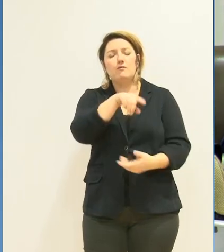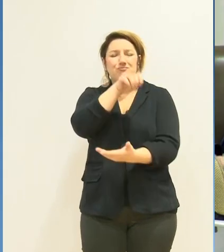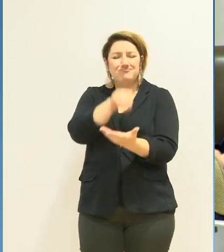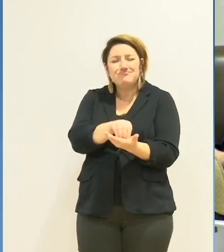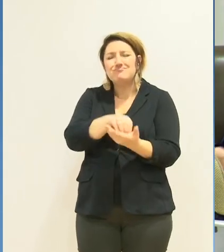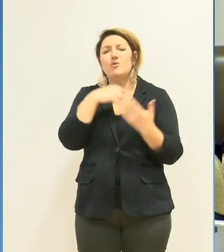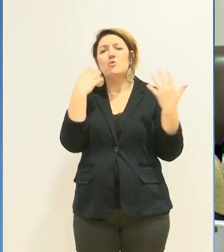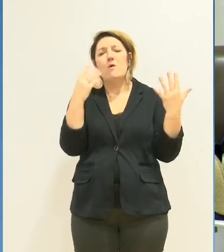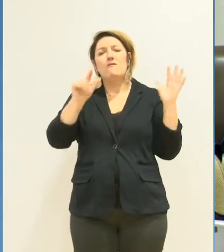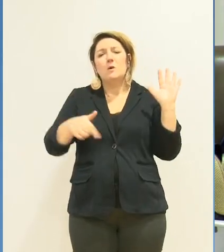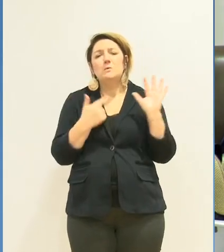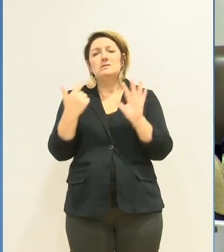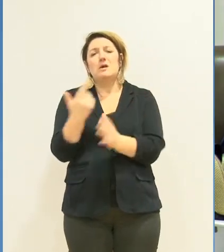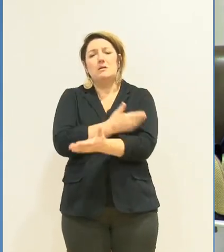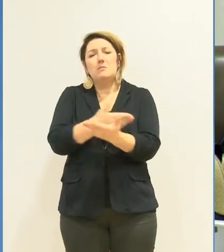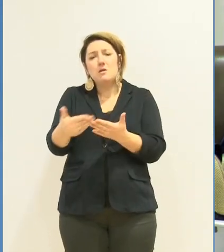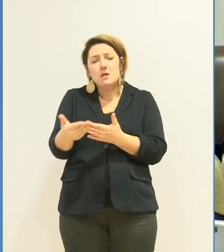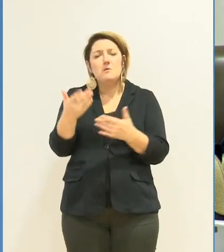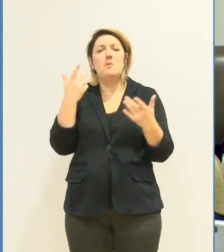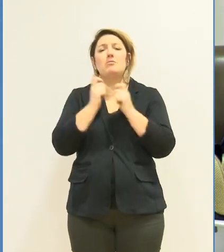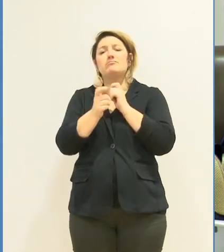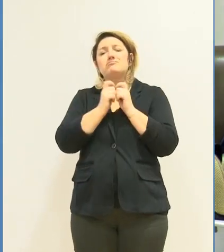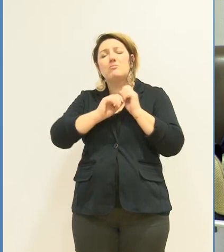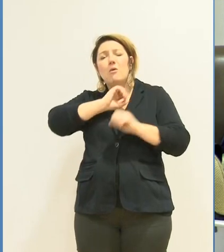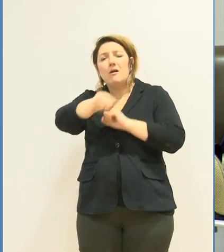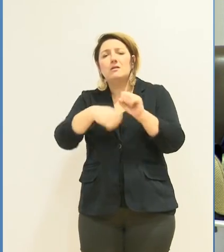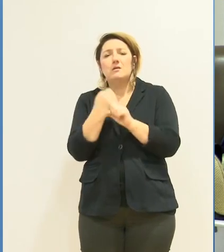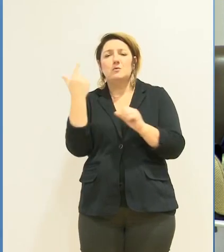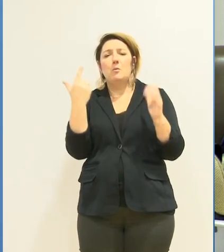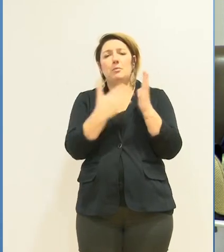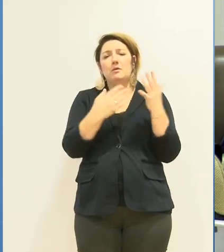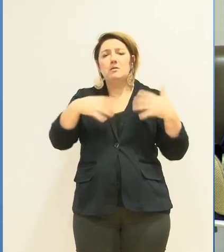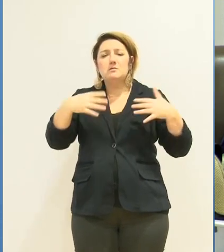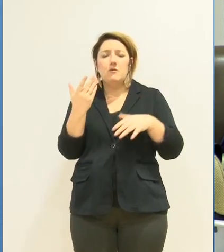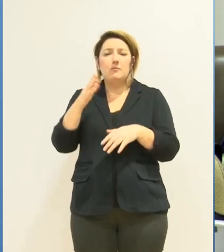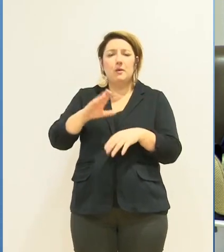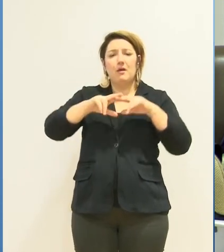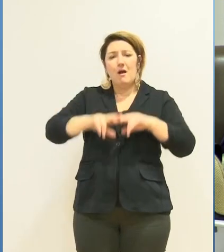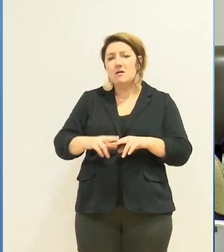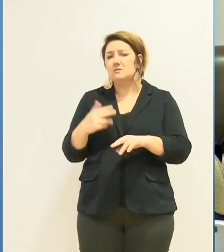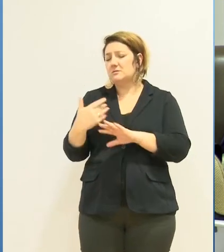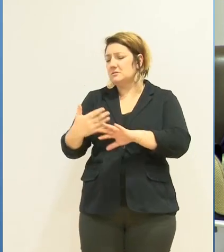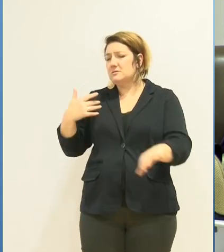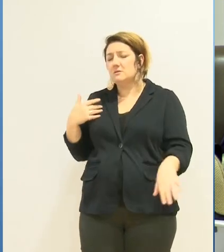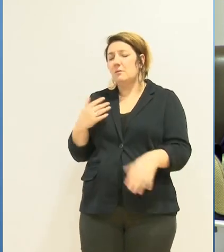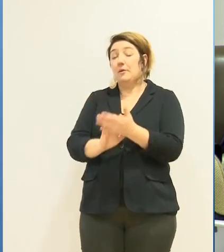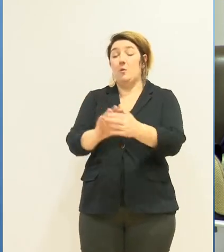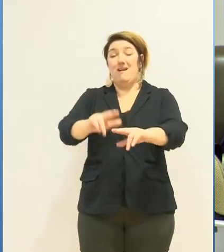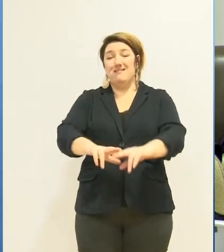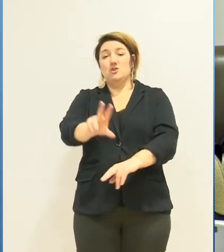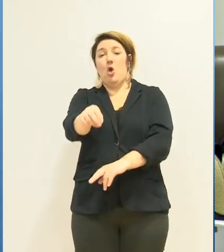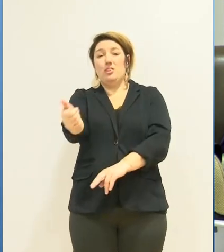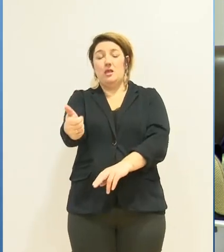de crédits de paiement pour 2019 mais il reste encore 31 millions d'euros sur les deux années 2020 et